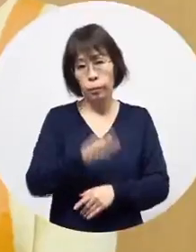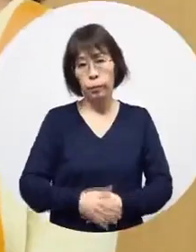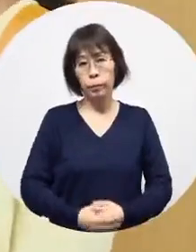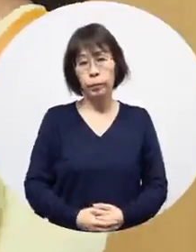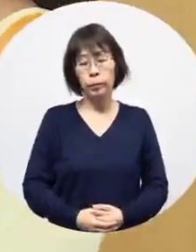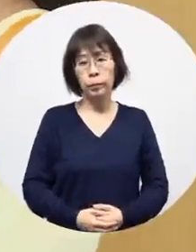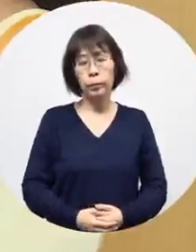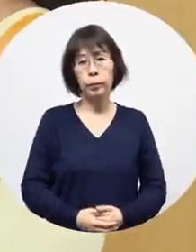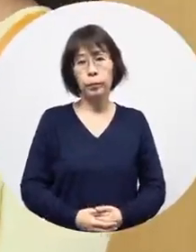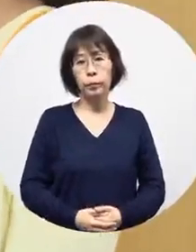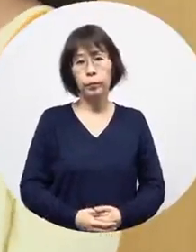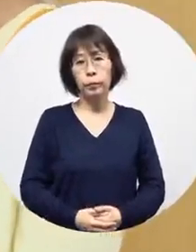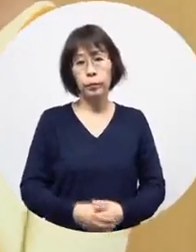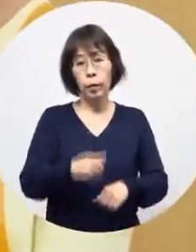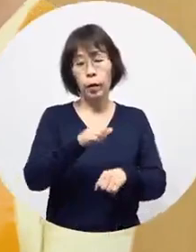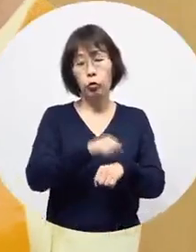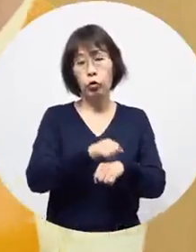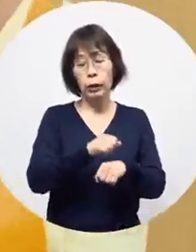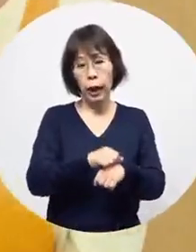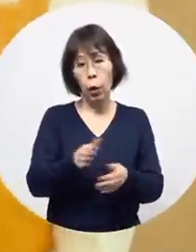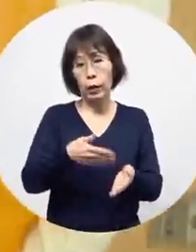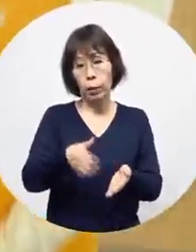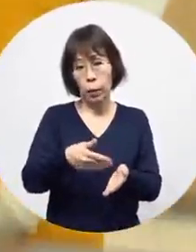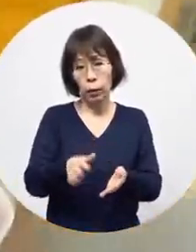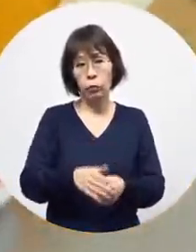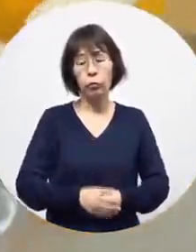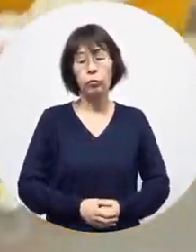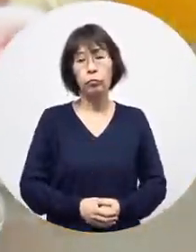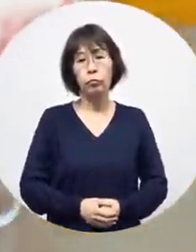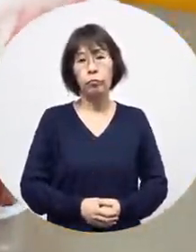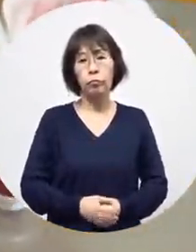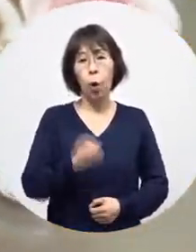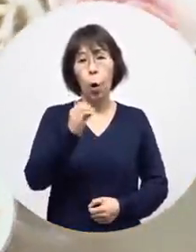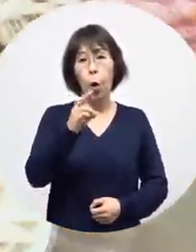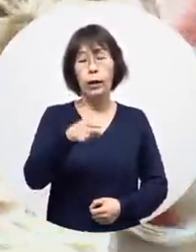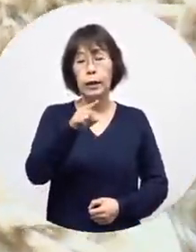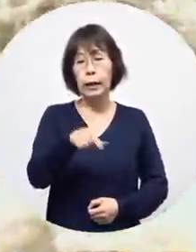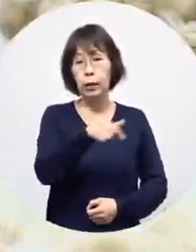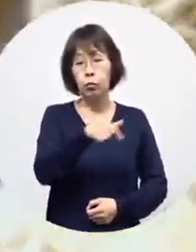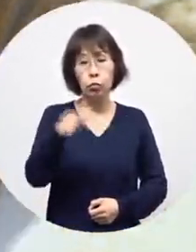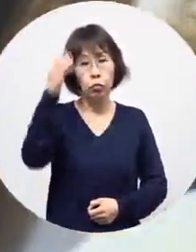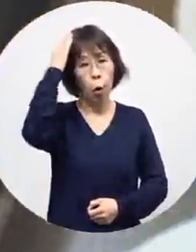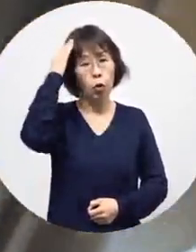具材を炒めていきます。 はい、 まずフライパンにオリーブオイルと